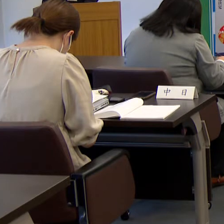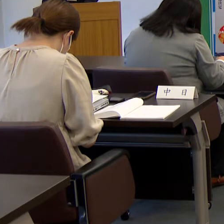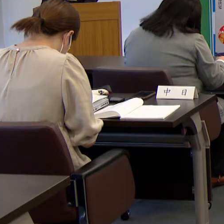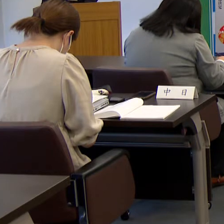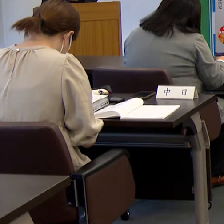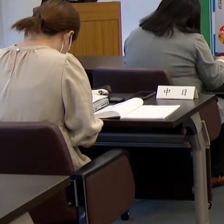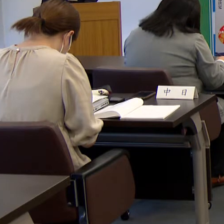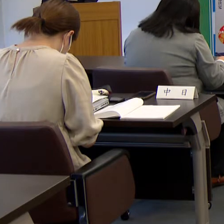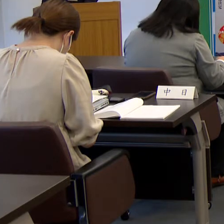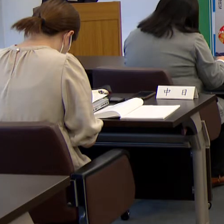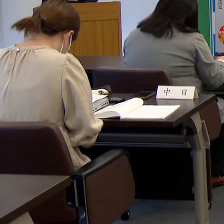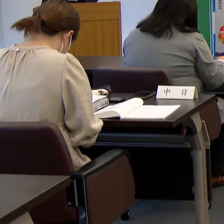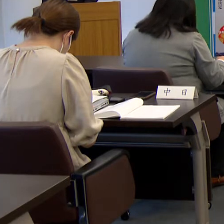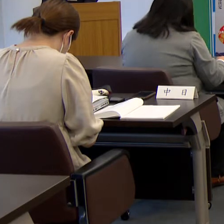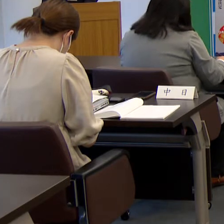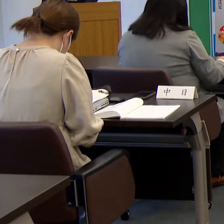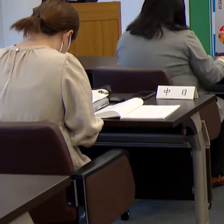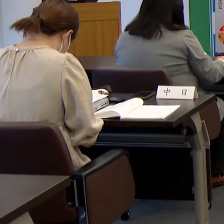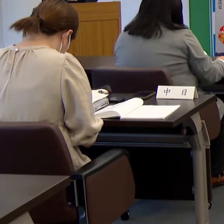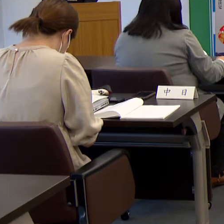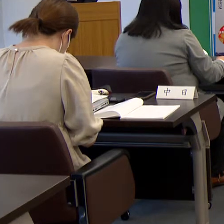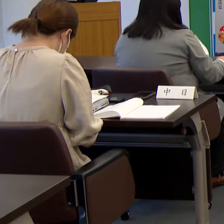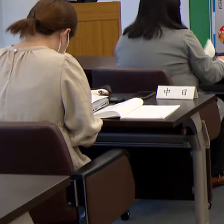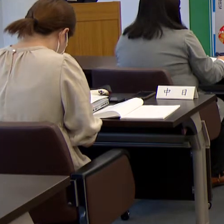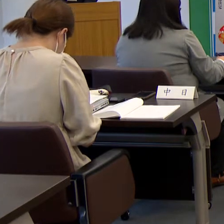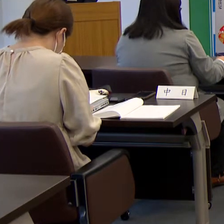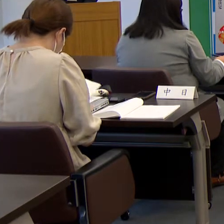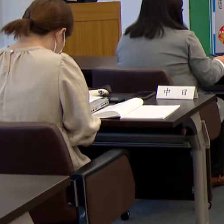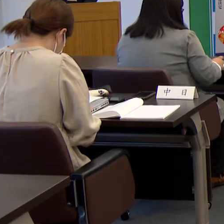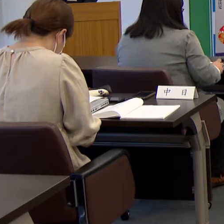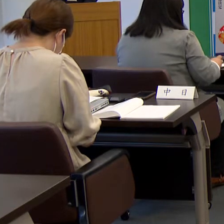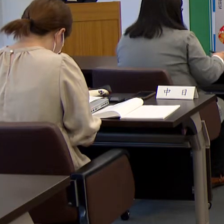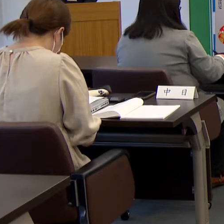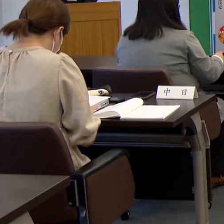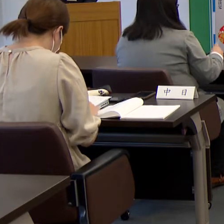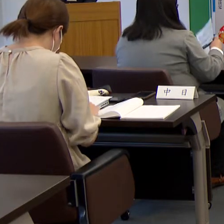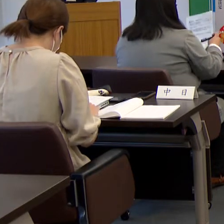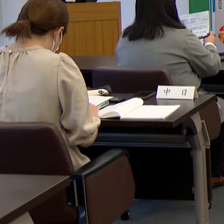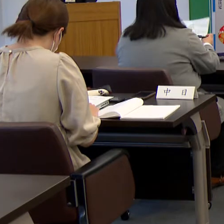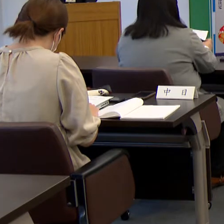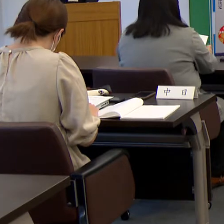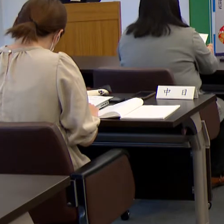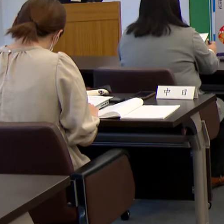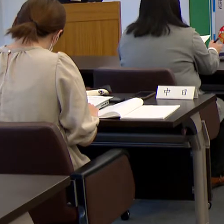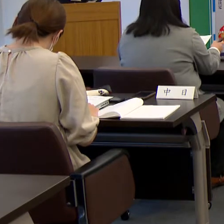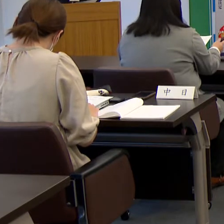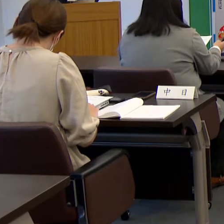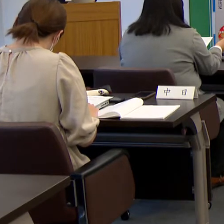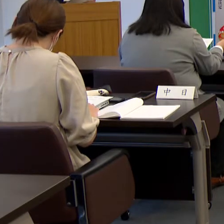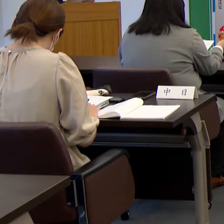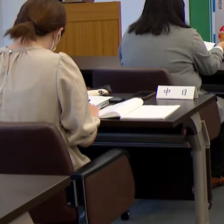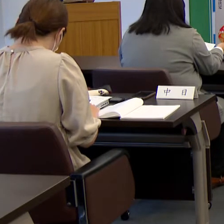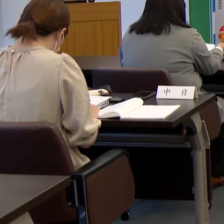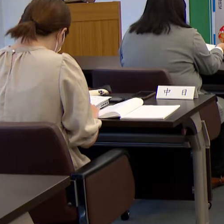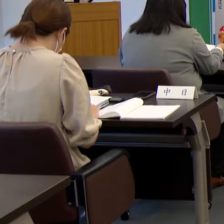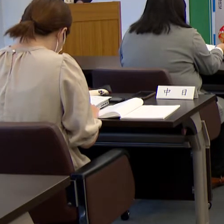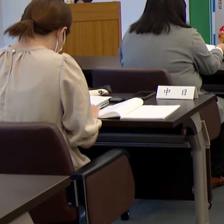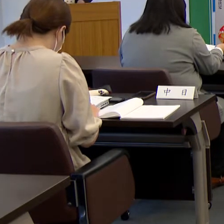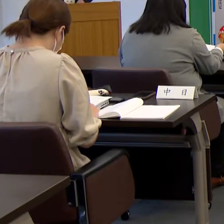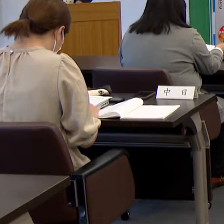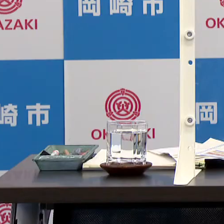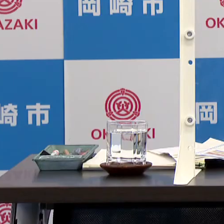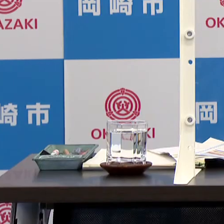それでは続きまして、滞在型観光ツアー街と暮らしを感じる岡崎ステイの実施についてご説明をいたします